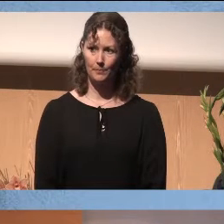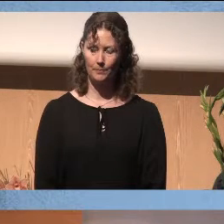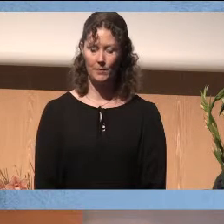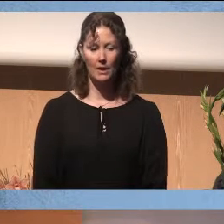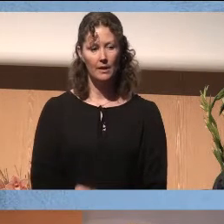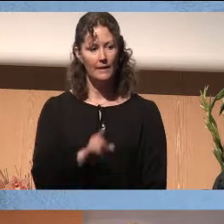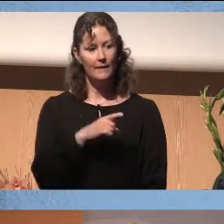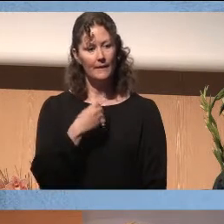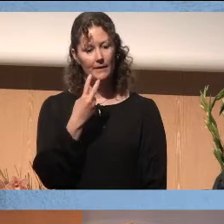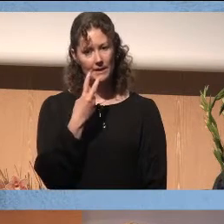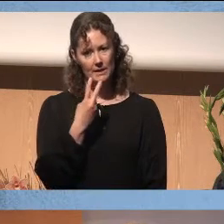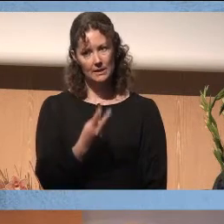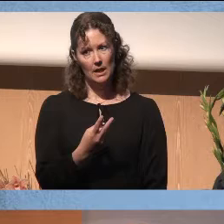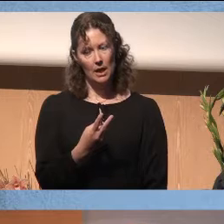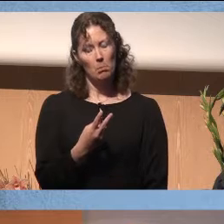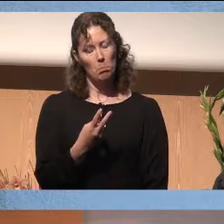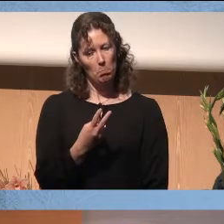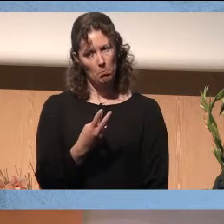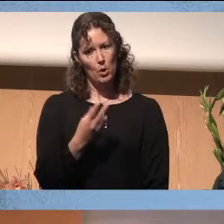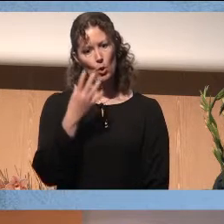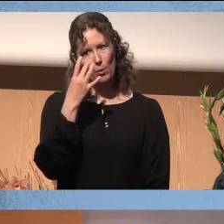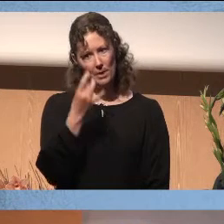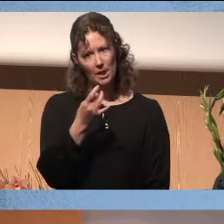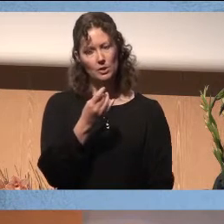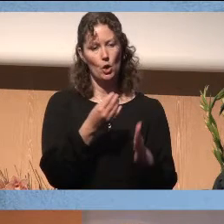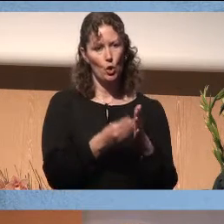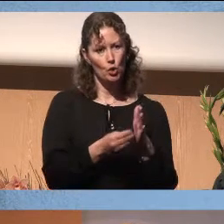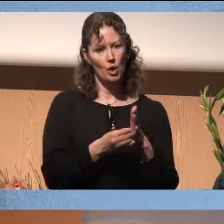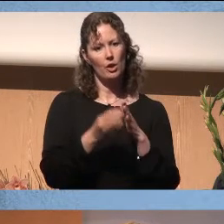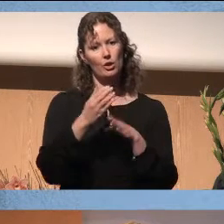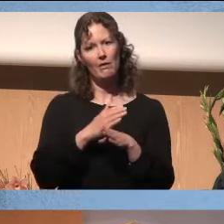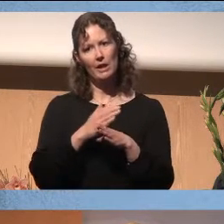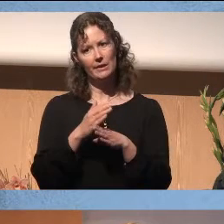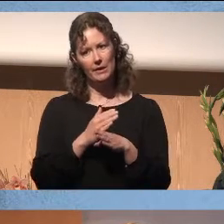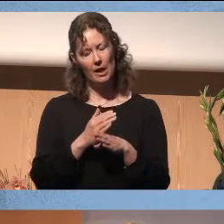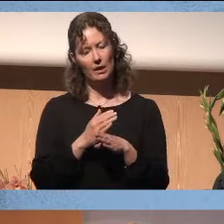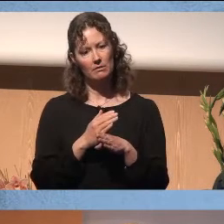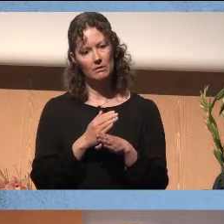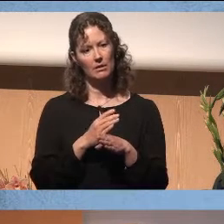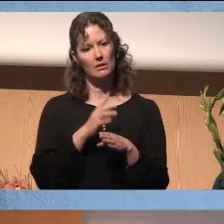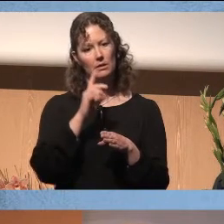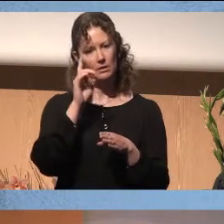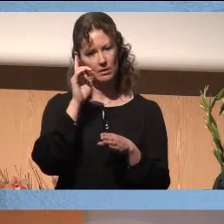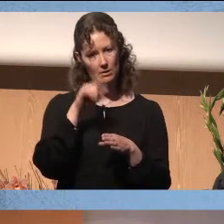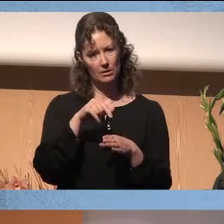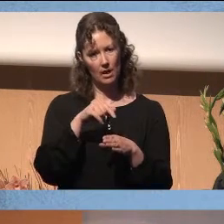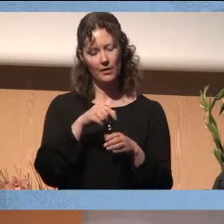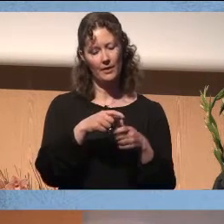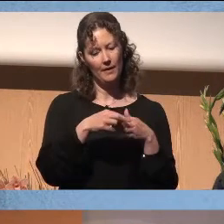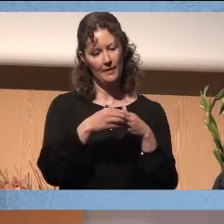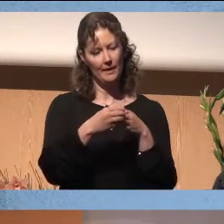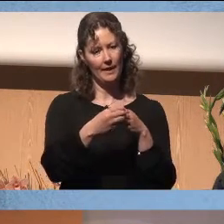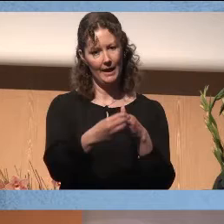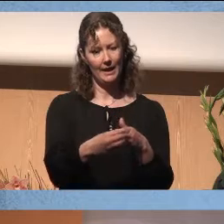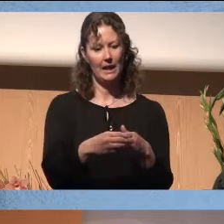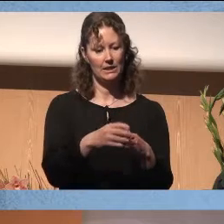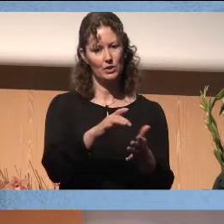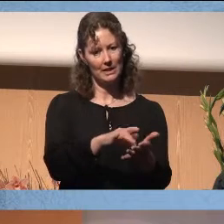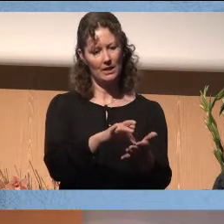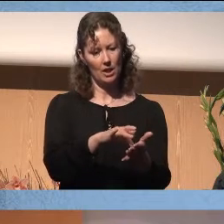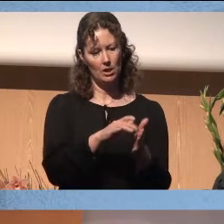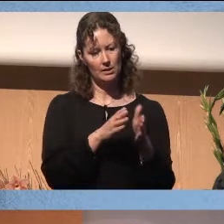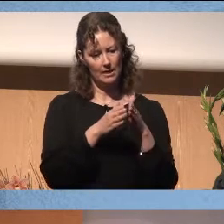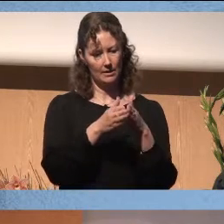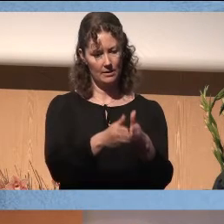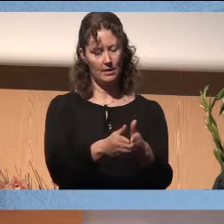Vi ser at kompetanse, kostnader og kvalitet kan trekke i en sentraliserende retning.